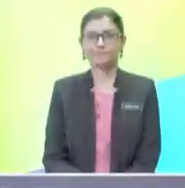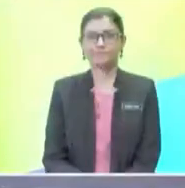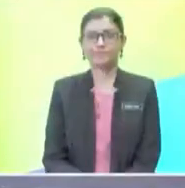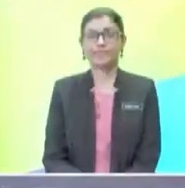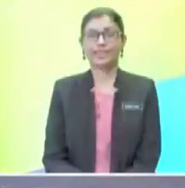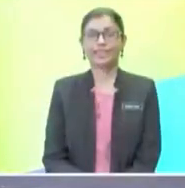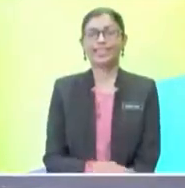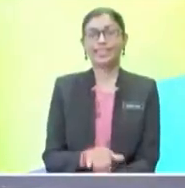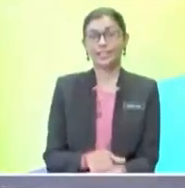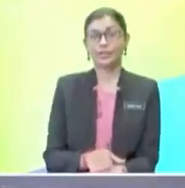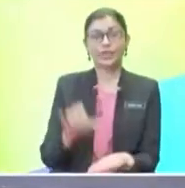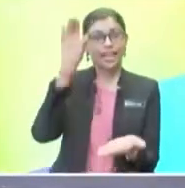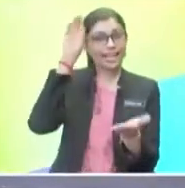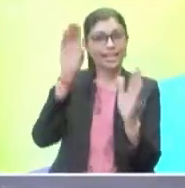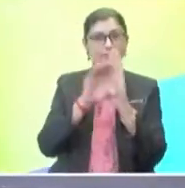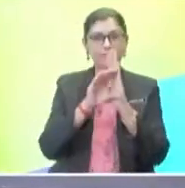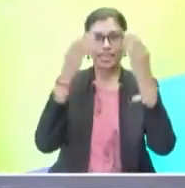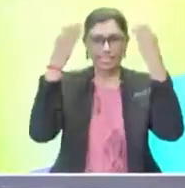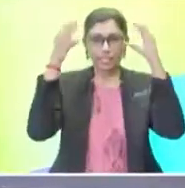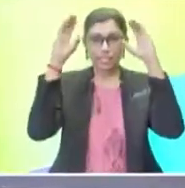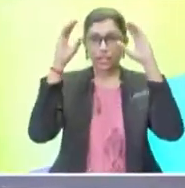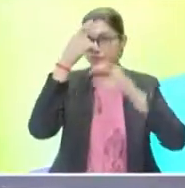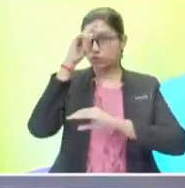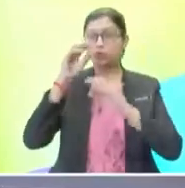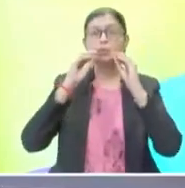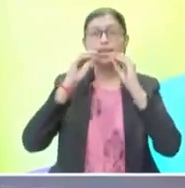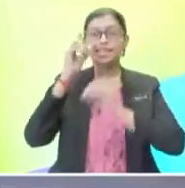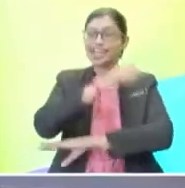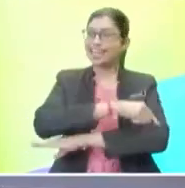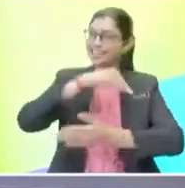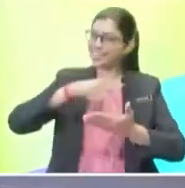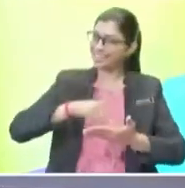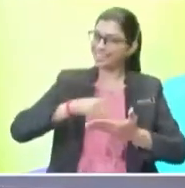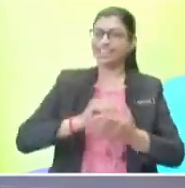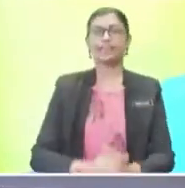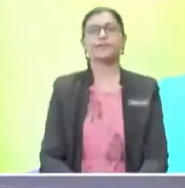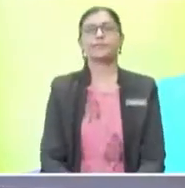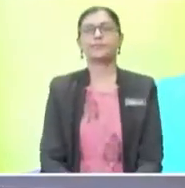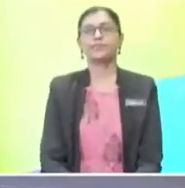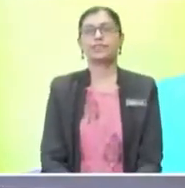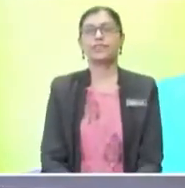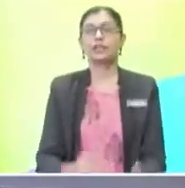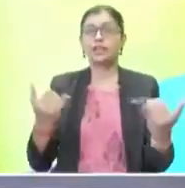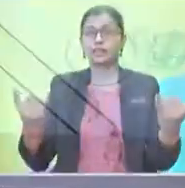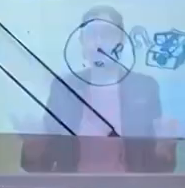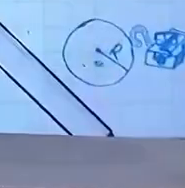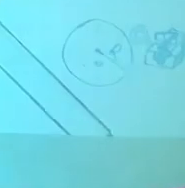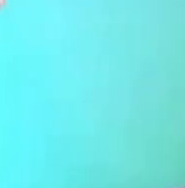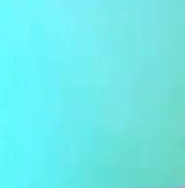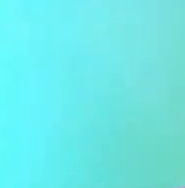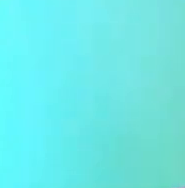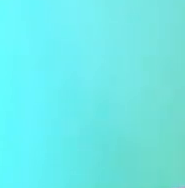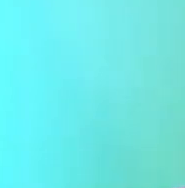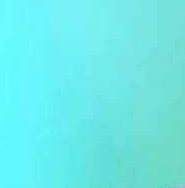Baik, itulah dia, kita dapat saksikan profil guru kita pada hari ini. Tapi sebelum tu, Kak Ria nak memperkenalkan dahulu jurubahasa isyarat kita, ada